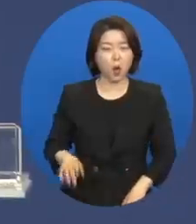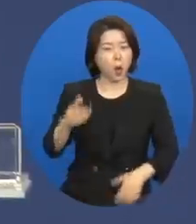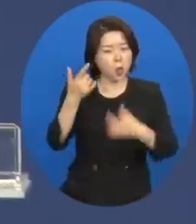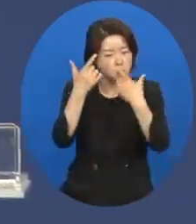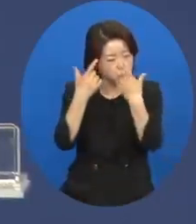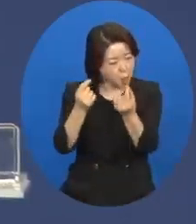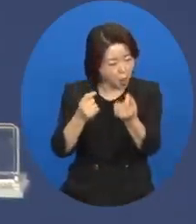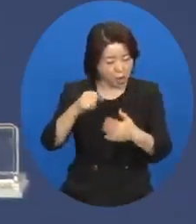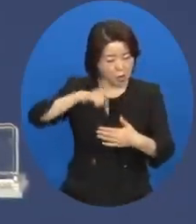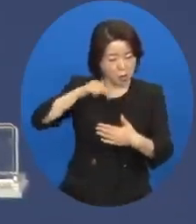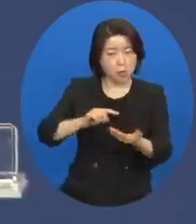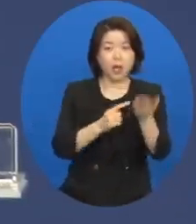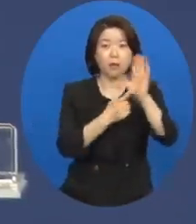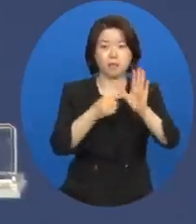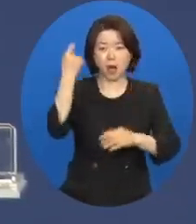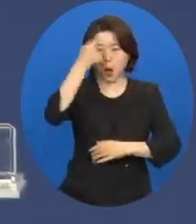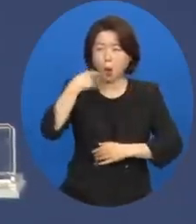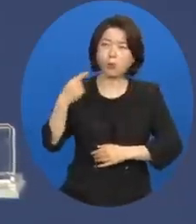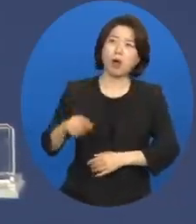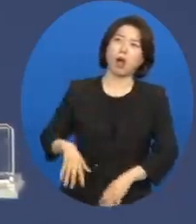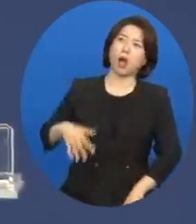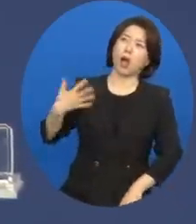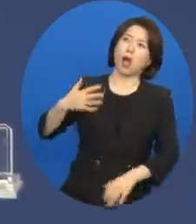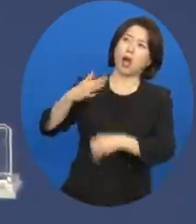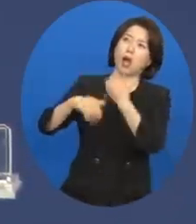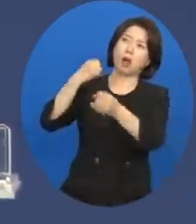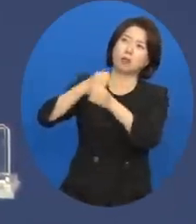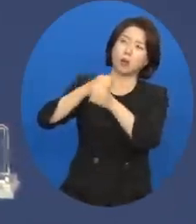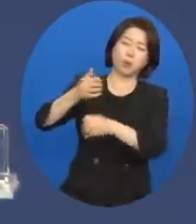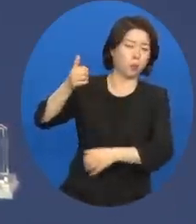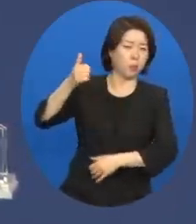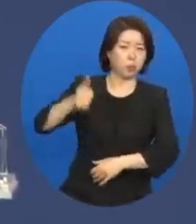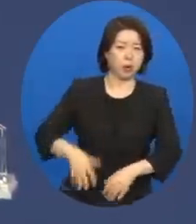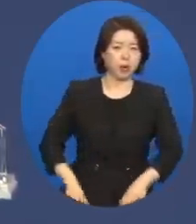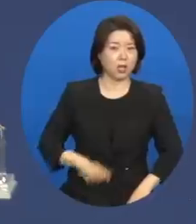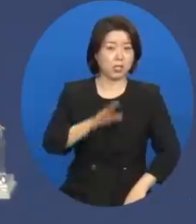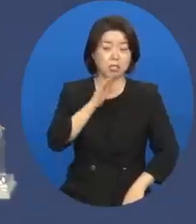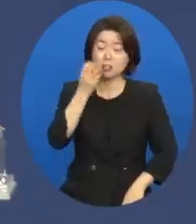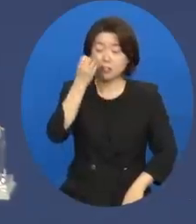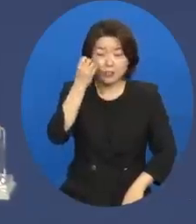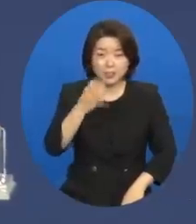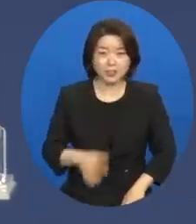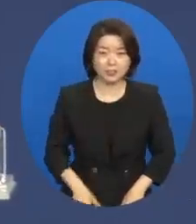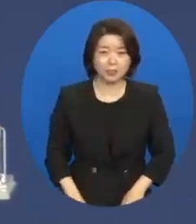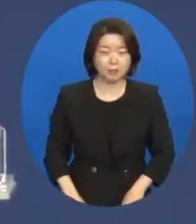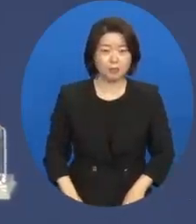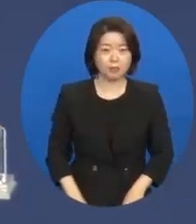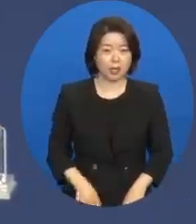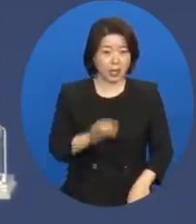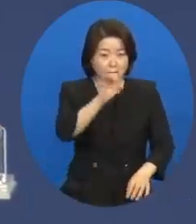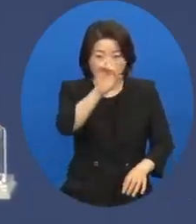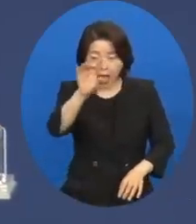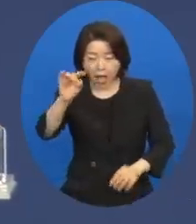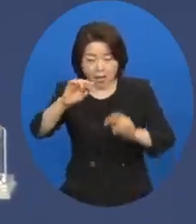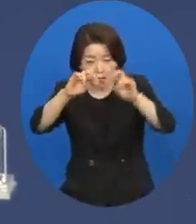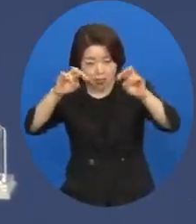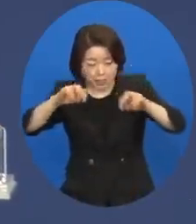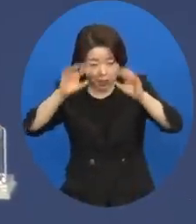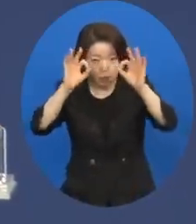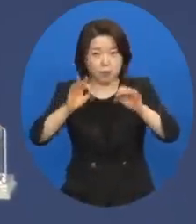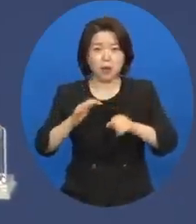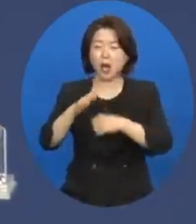그렇게, 어떻게 얼굴을 하나님이 그렇게 만드셨어요? 진짜 신비해요. 아니 하나하나 뜯어보면 진짜 하나님 하신